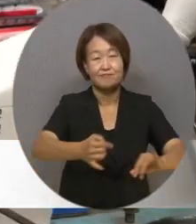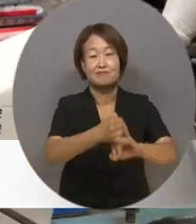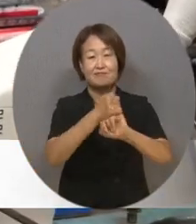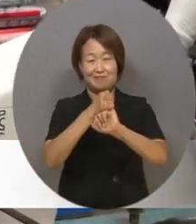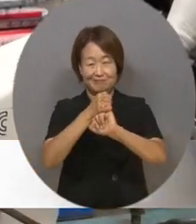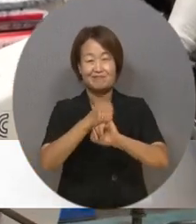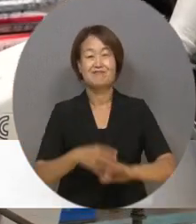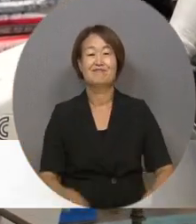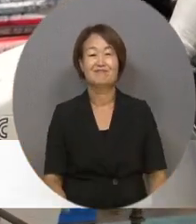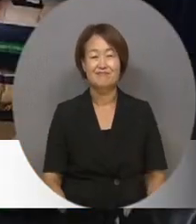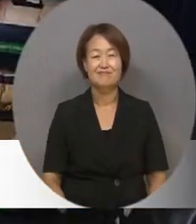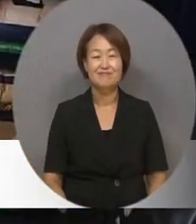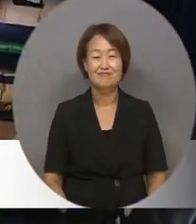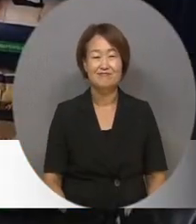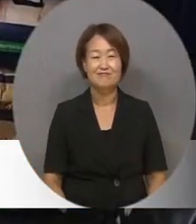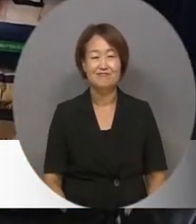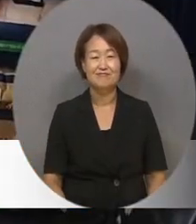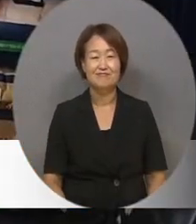포부를 밝힙니다